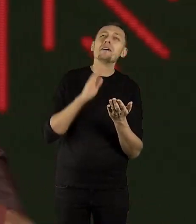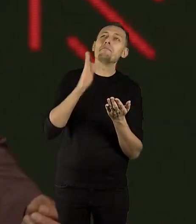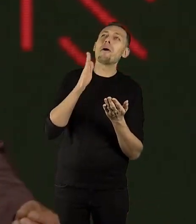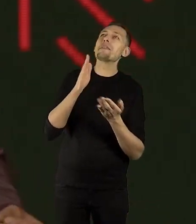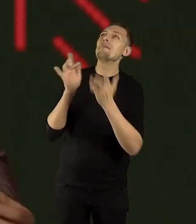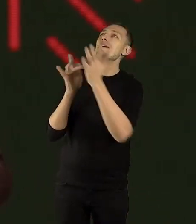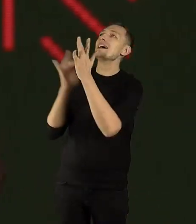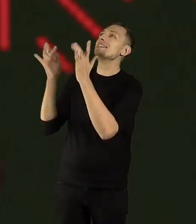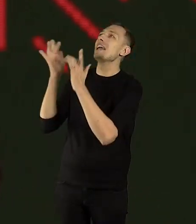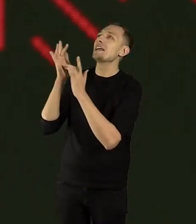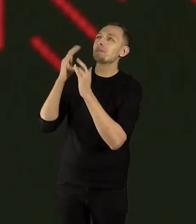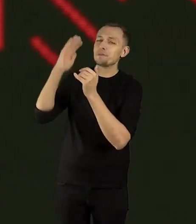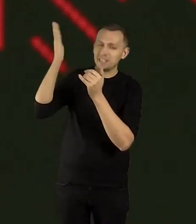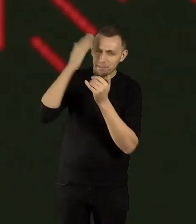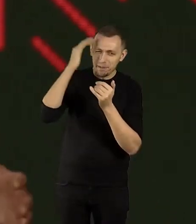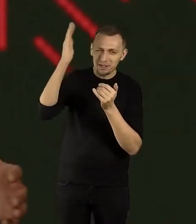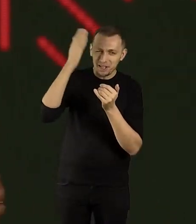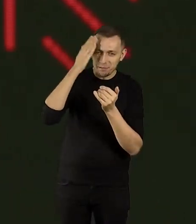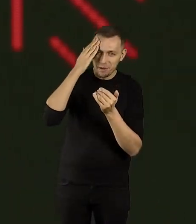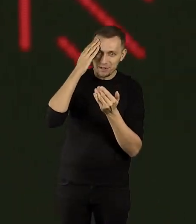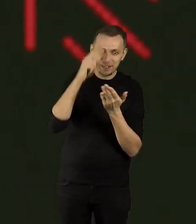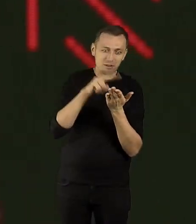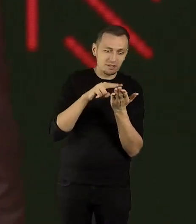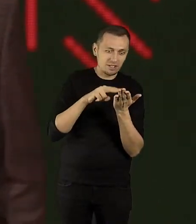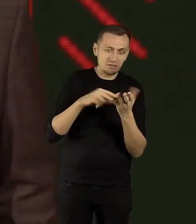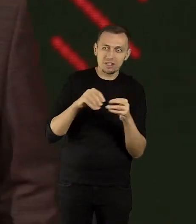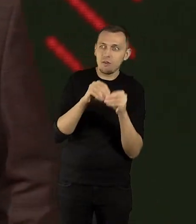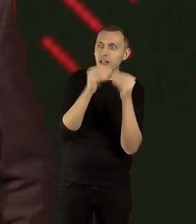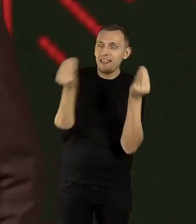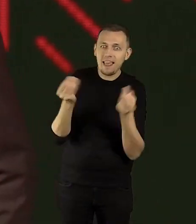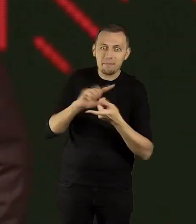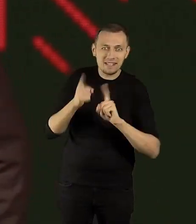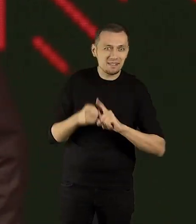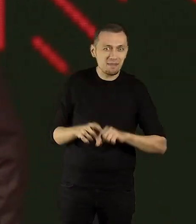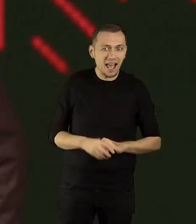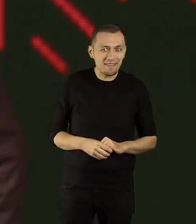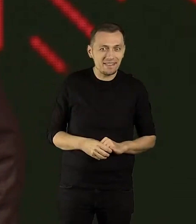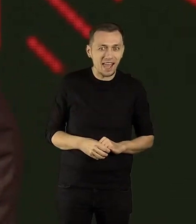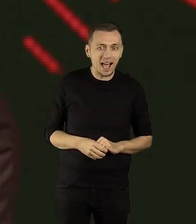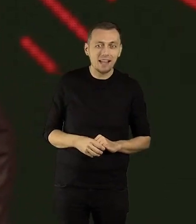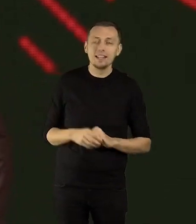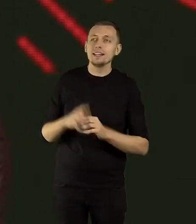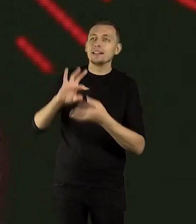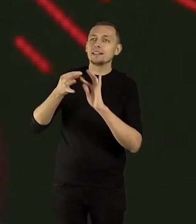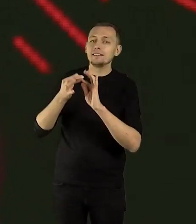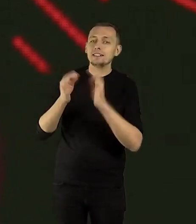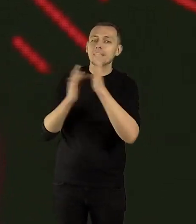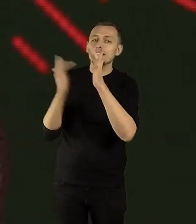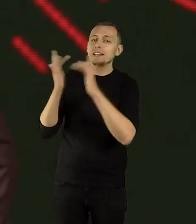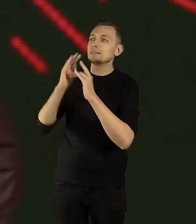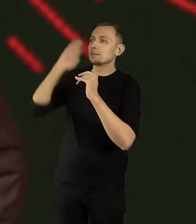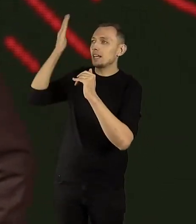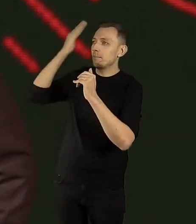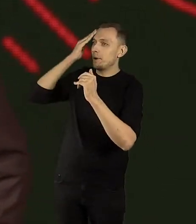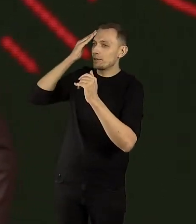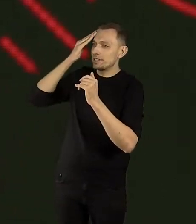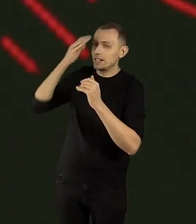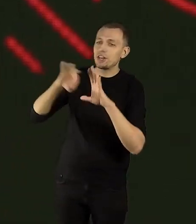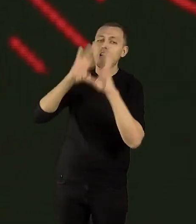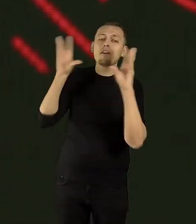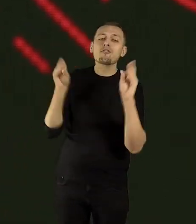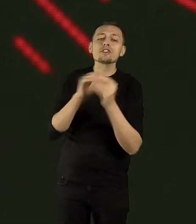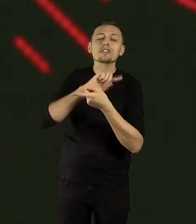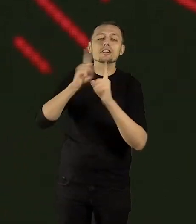człowiek doświadczył niesamowitej przemiany. A więc Ewangelia